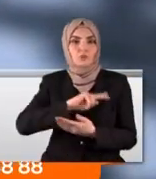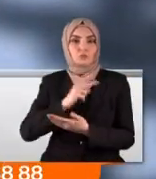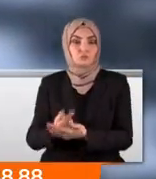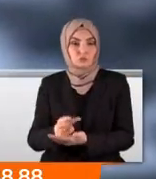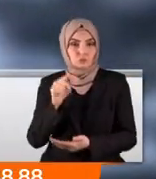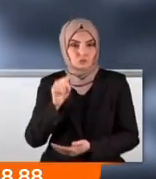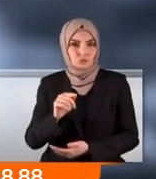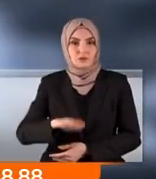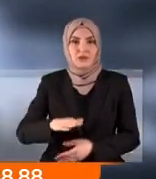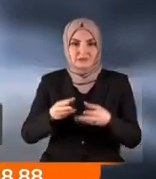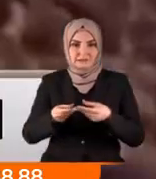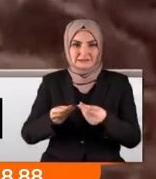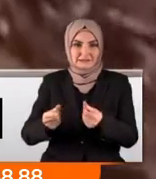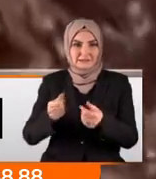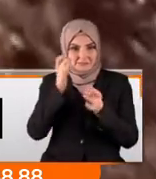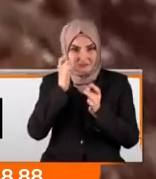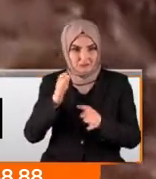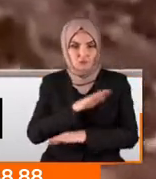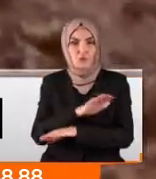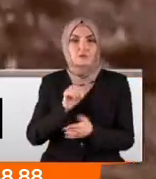sosyal medyada kendini gösteriyor.